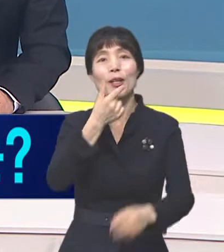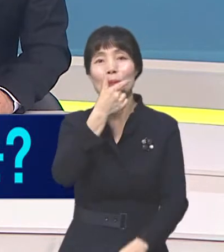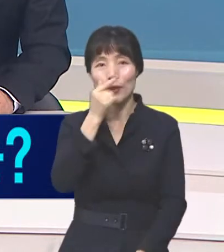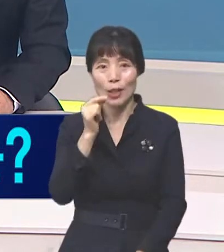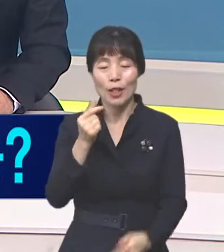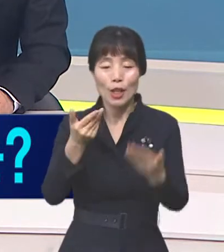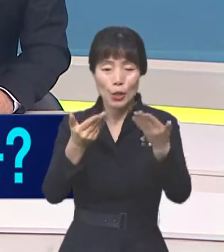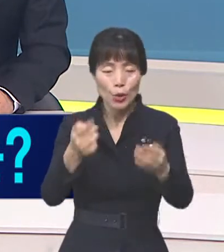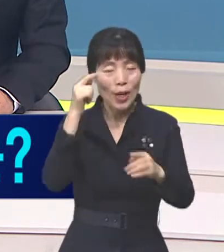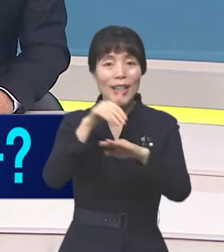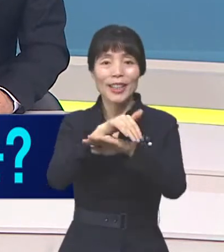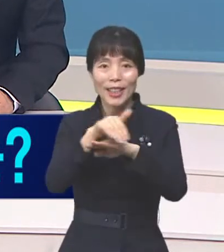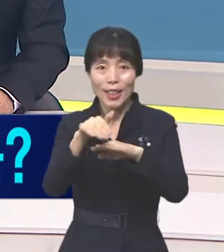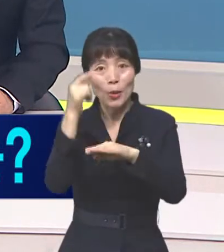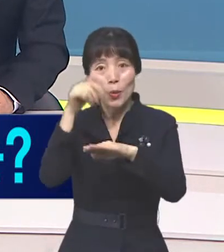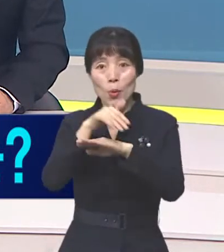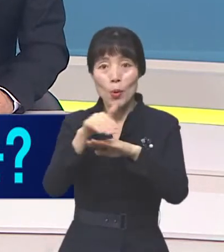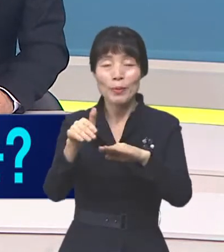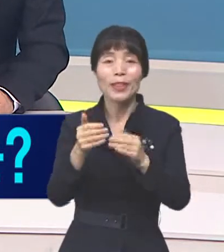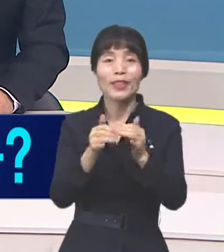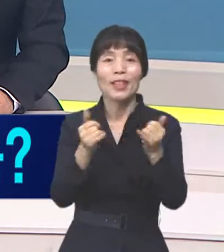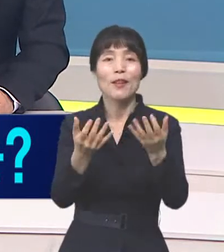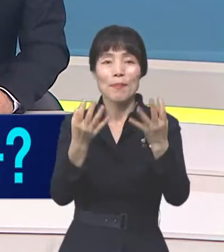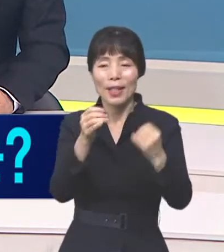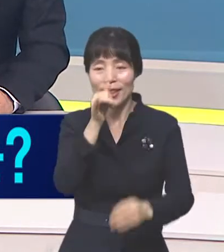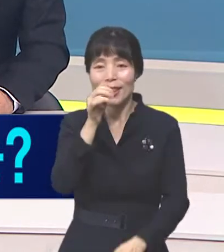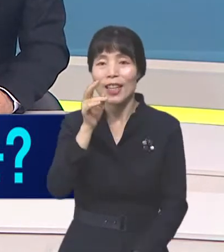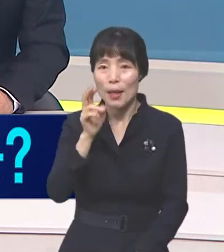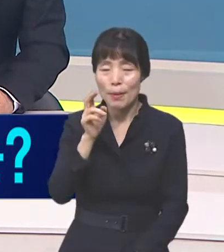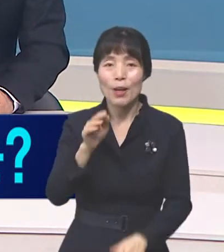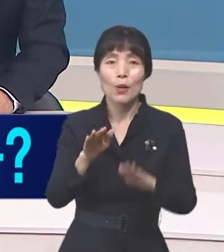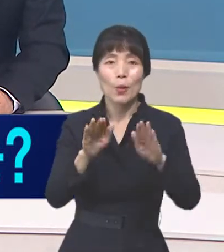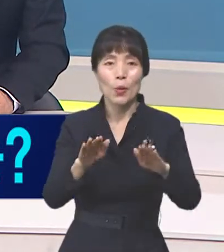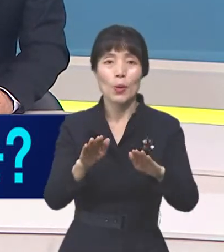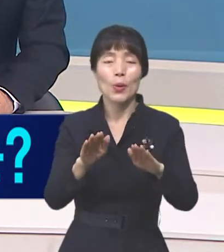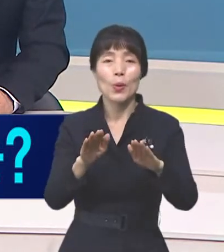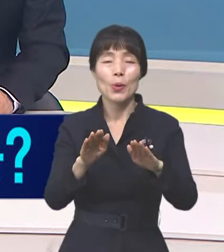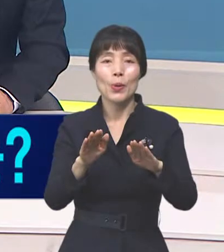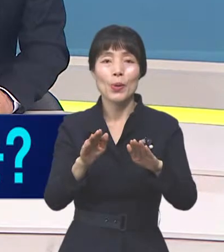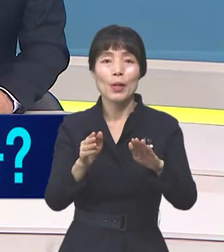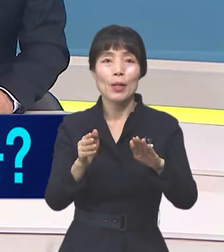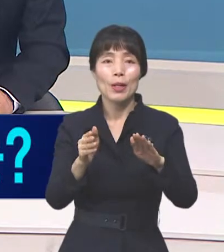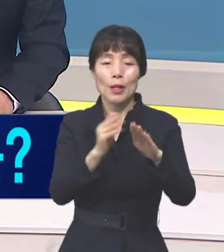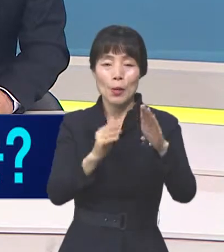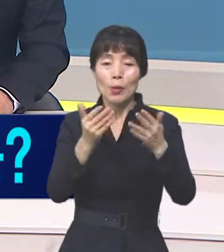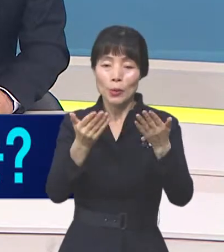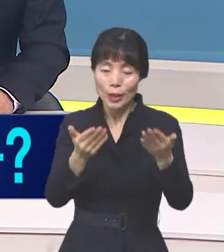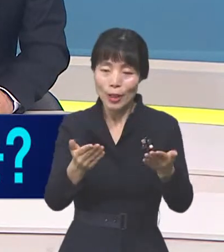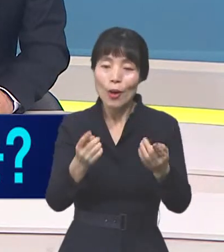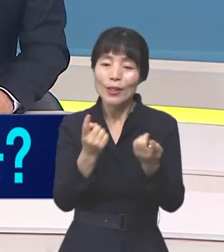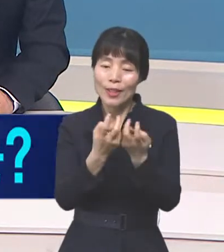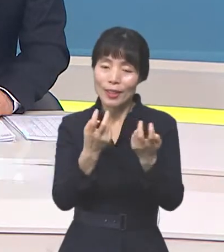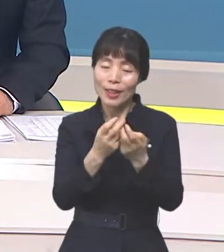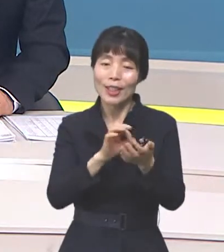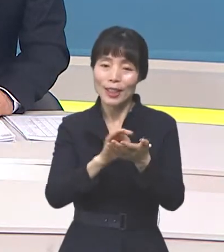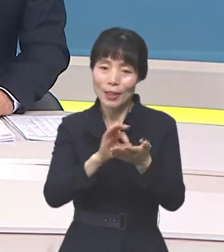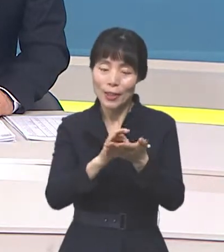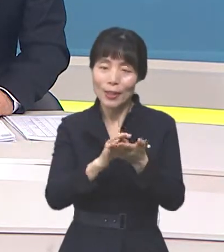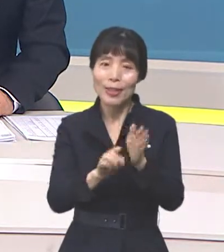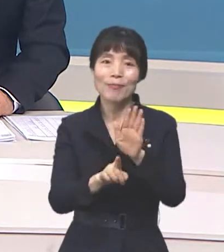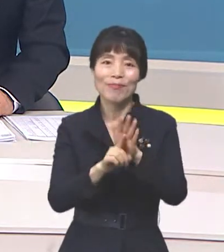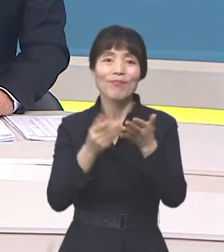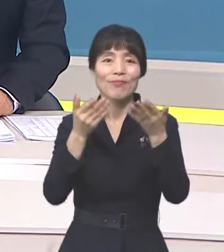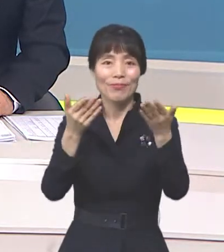계획을 어떻게 세울지 고민하시는 분들 많으실 텐데요. 올해 황금 연휴 어떻게 활용하면 좋을지 알려드립니다. 권예솔